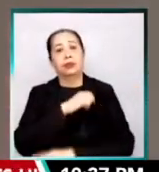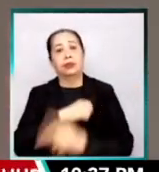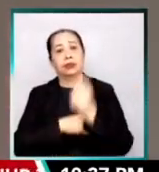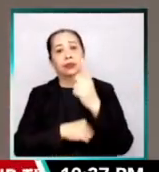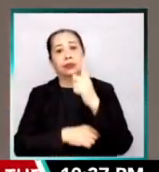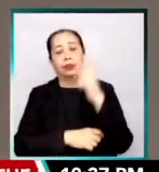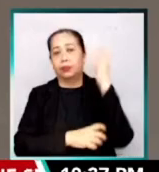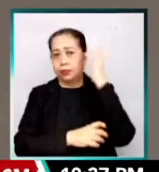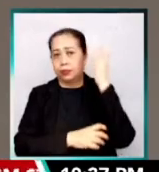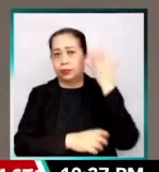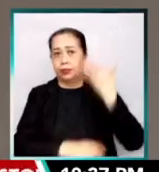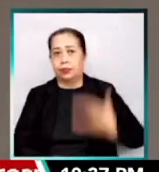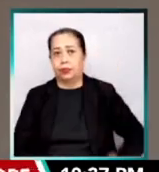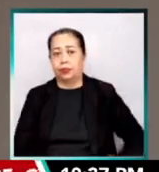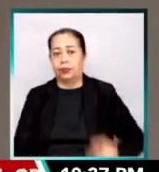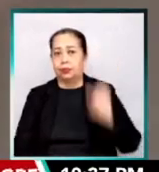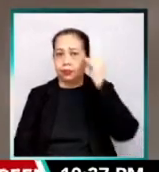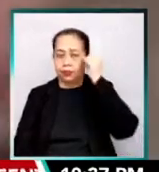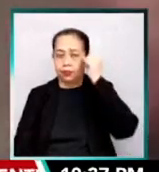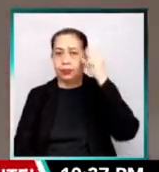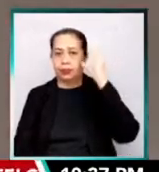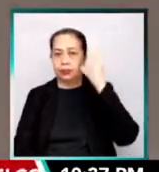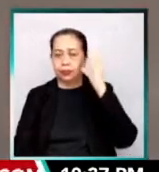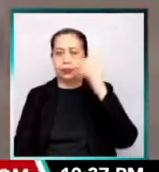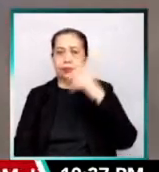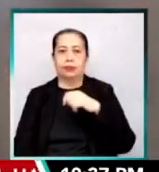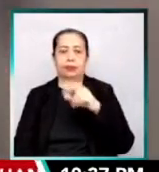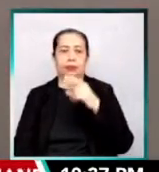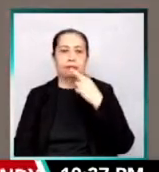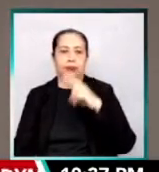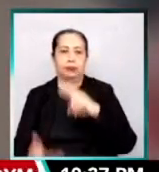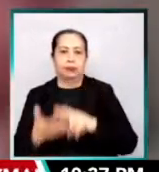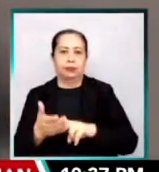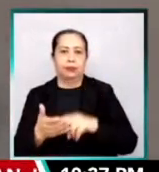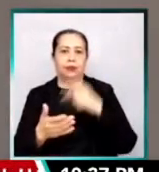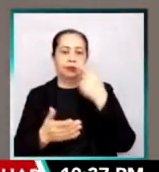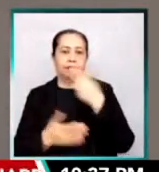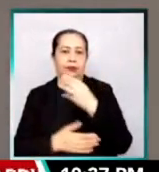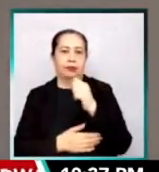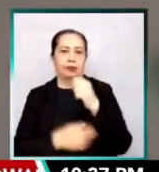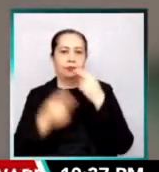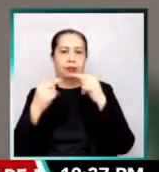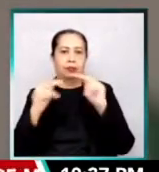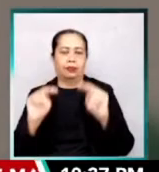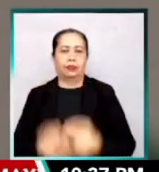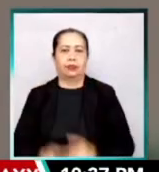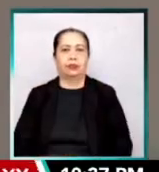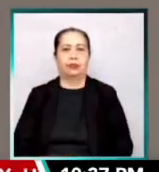Mindanao, Cyril Chavez nagbabalita para sa GMA Integrated News.